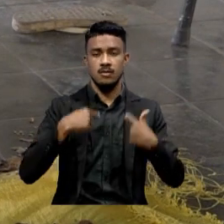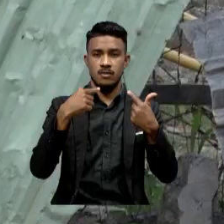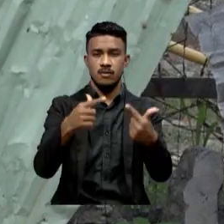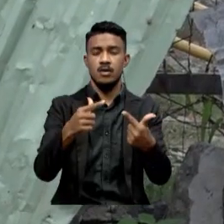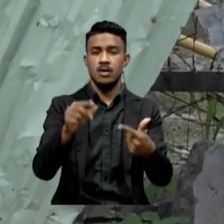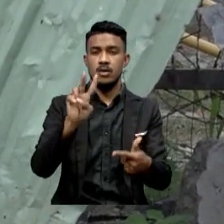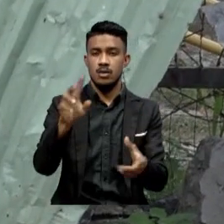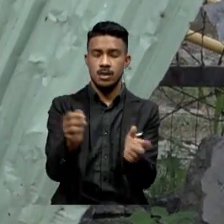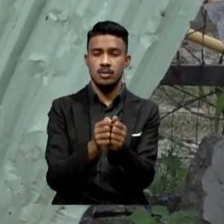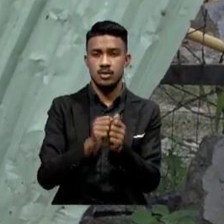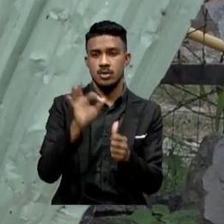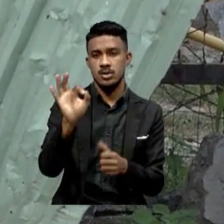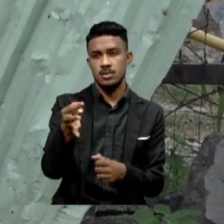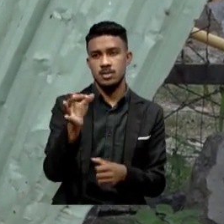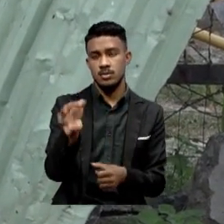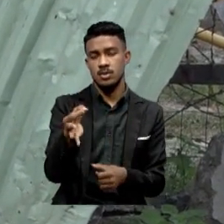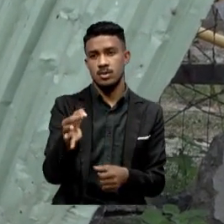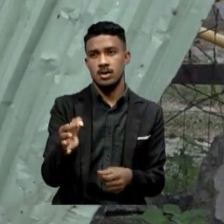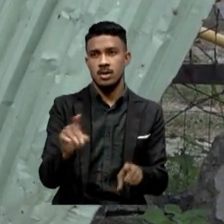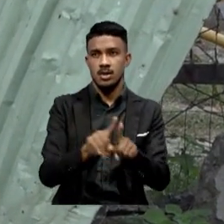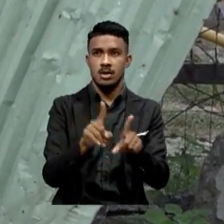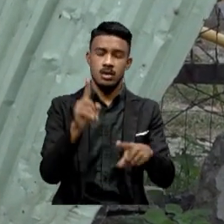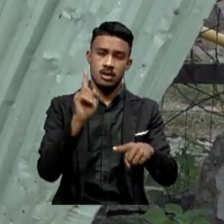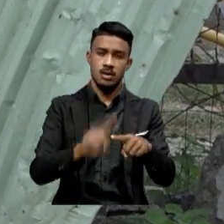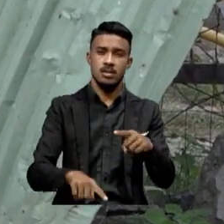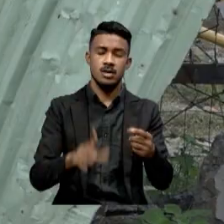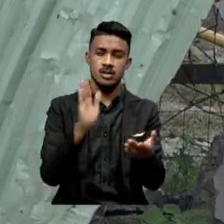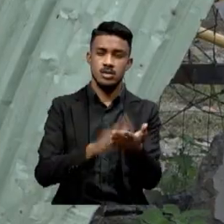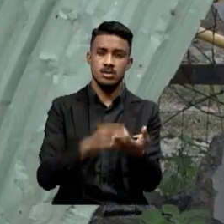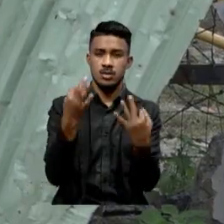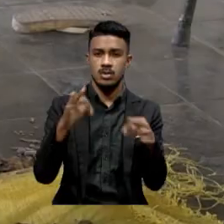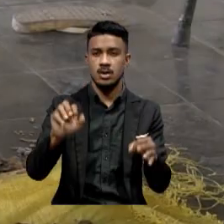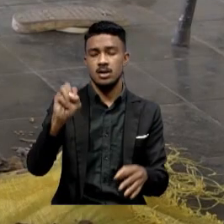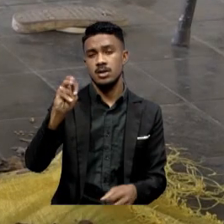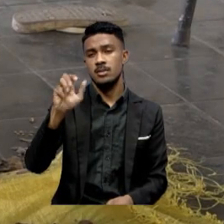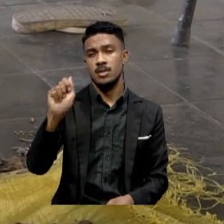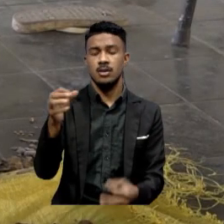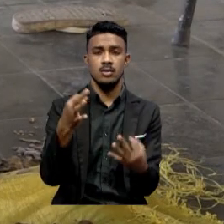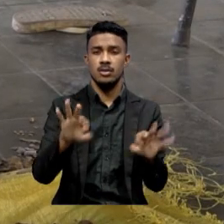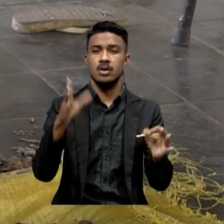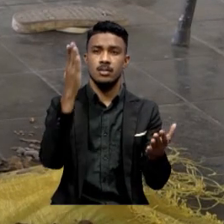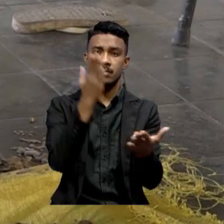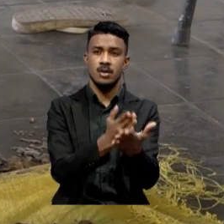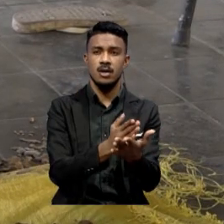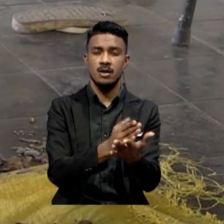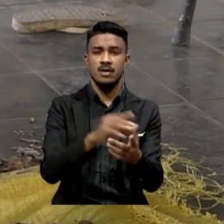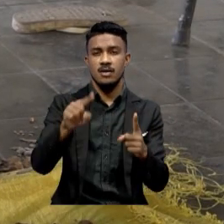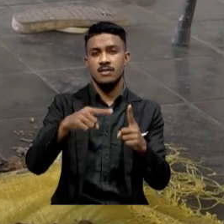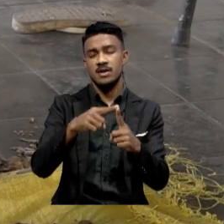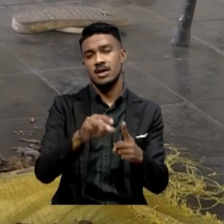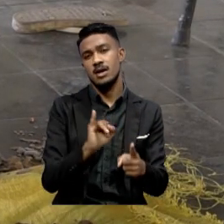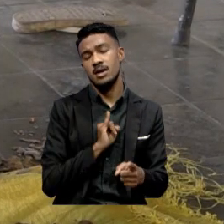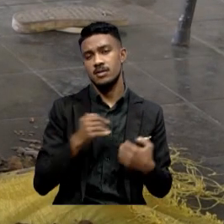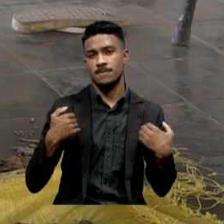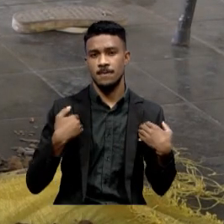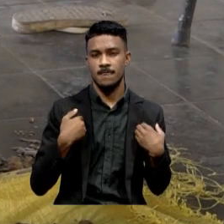90. Ase hatu kontinu la bela iskola ramata SMA ne hotu hotu ana de sira para dit be jida kukani surti.